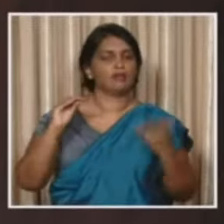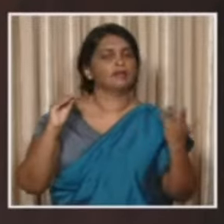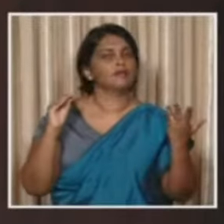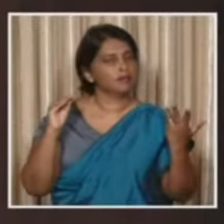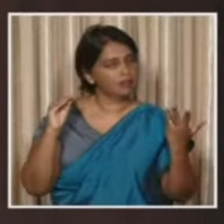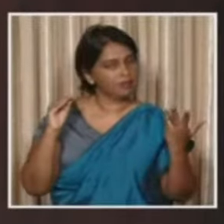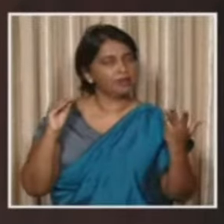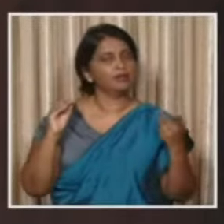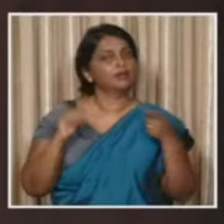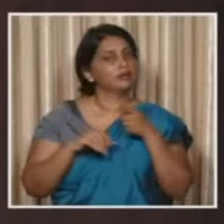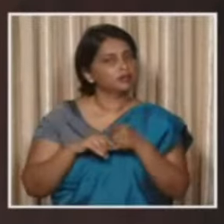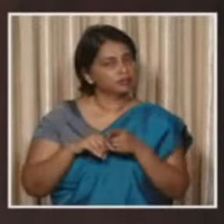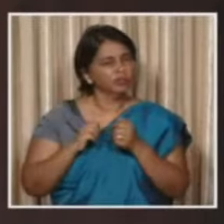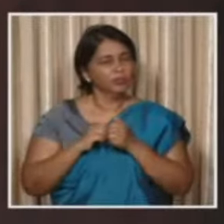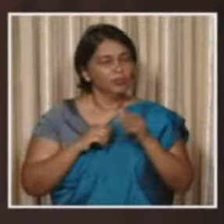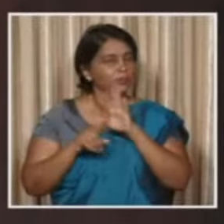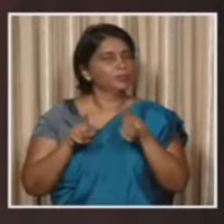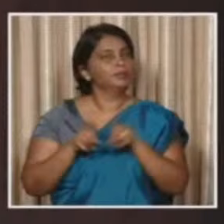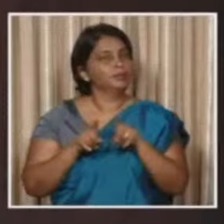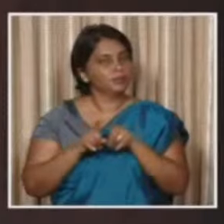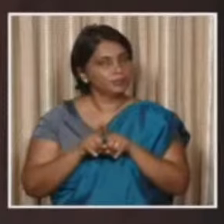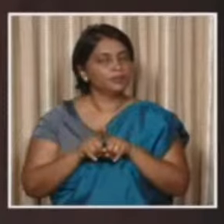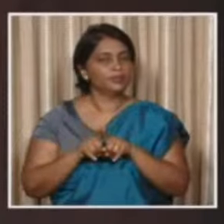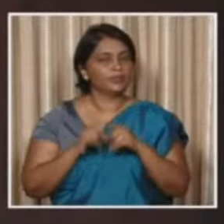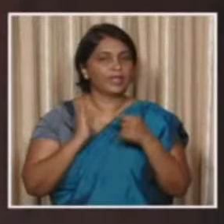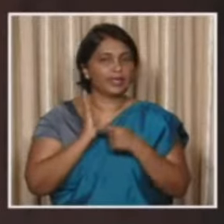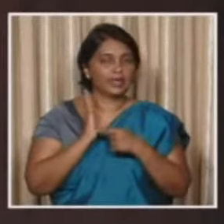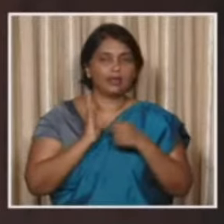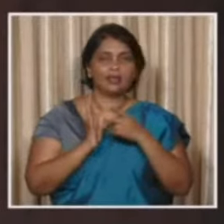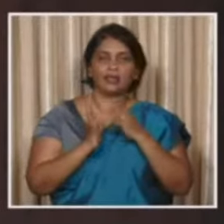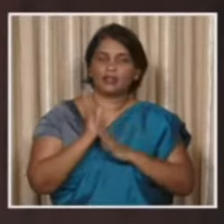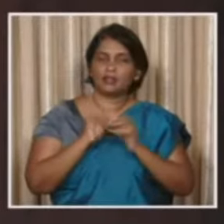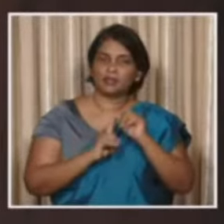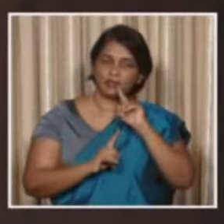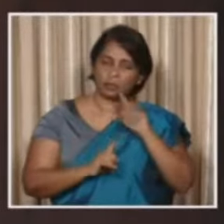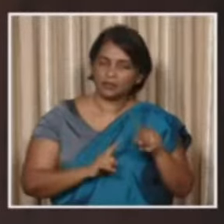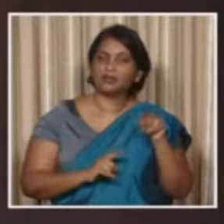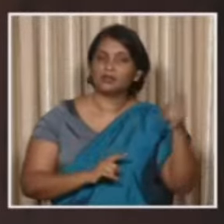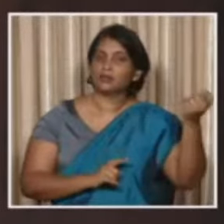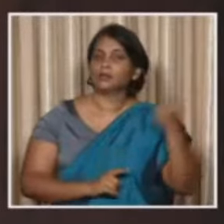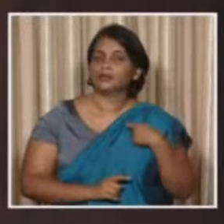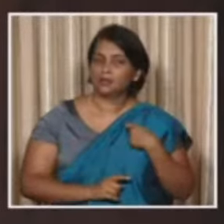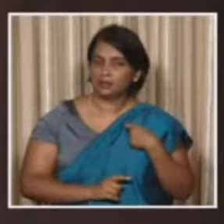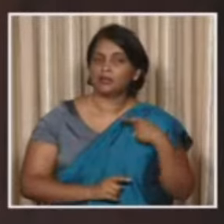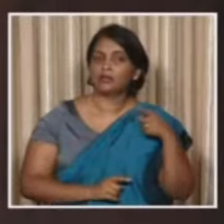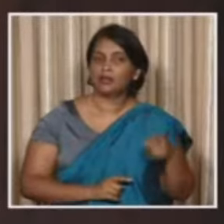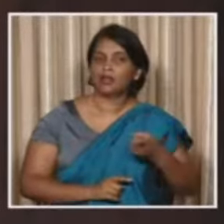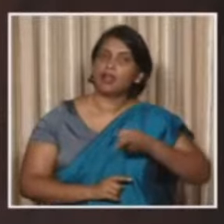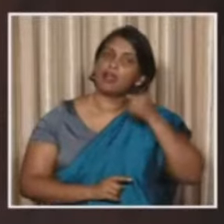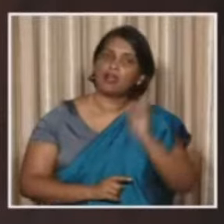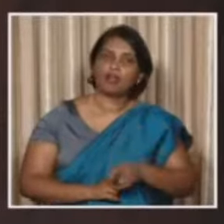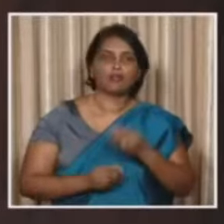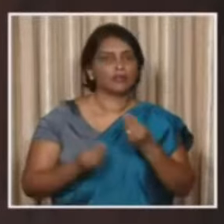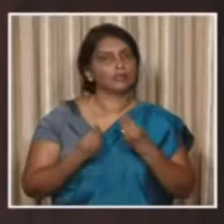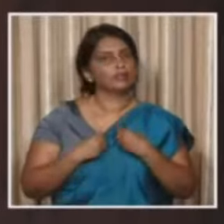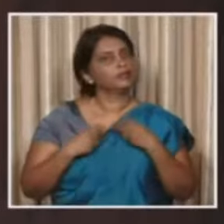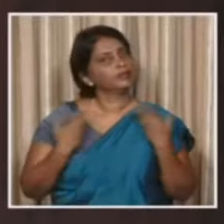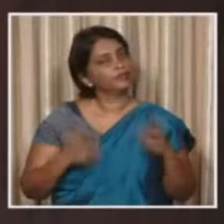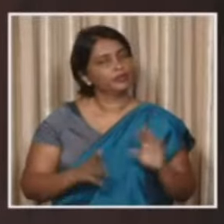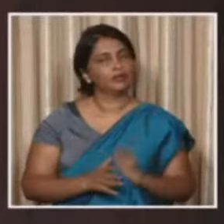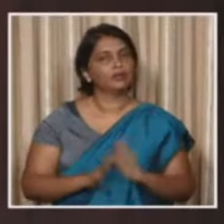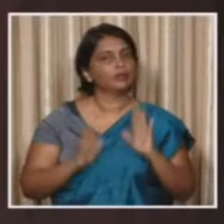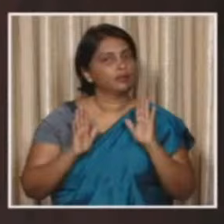හැබැයි ඊට පස්සේ මොකද වෙන්නේ අපි ඩිරන්ඩරස් මැතිතුමාට ගිහිල්ලා කතා කරමු ඩිරන්ඩරස් මැතිතුමා මට ඇවිල්ලා කිව්වා මේකට අනුමැතිය දීලා තියනවා කියලා.